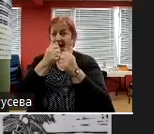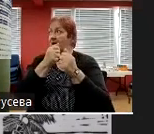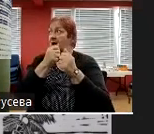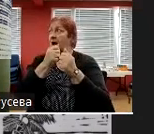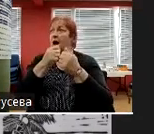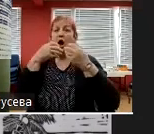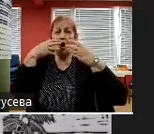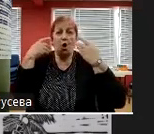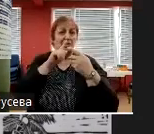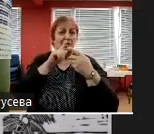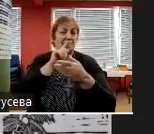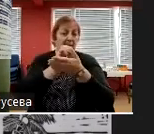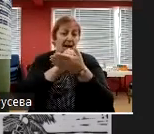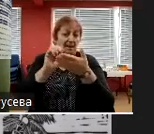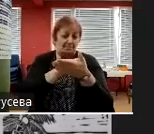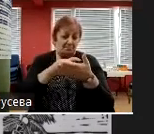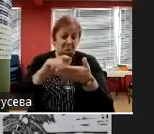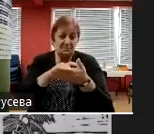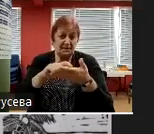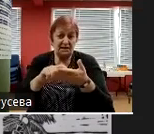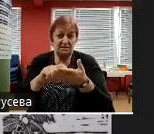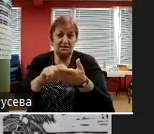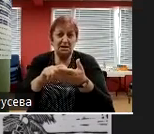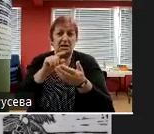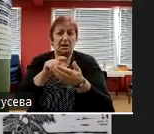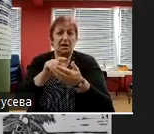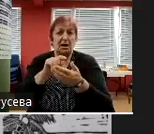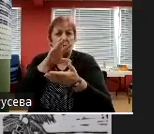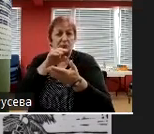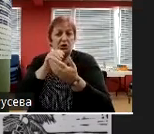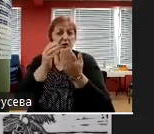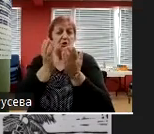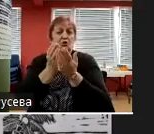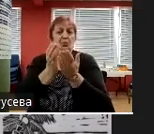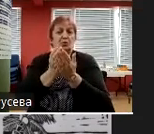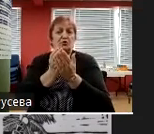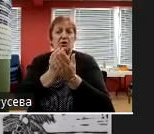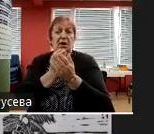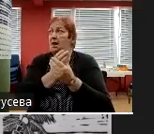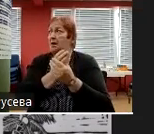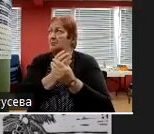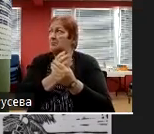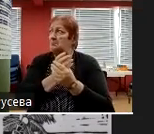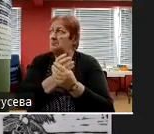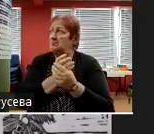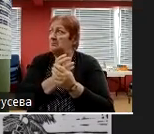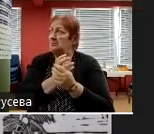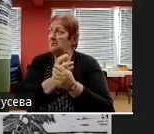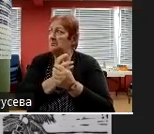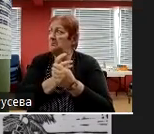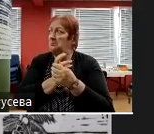текст и крайният четеж ще го прочете, като има IMG